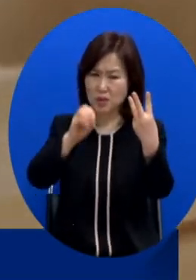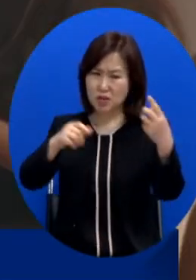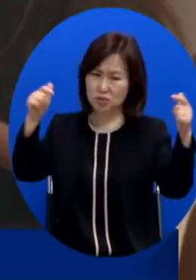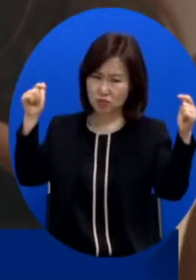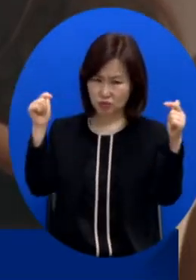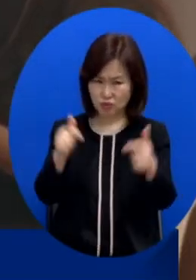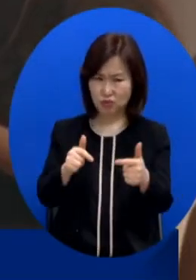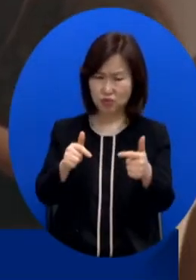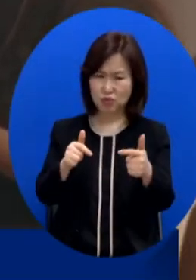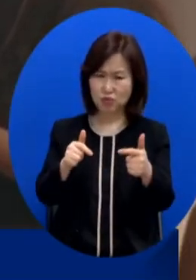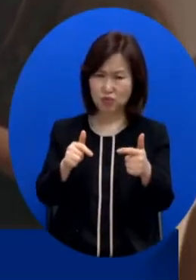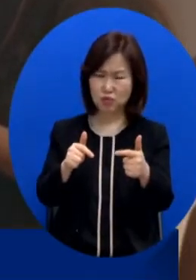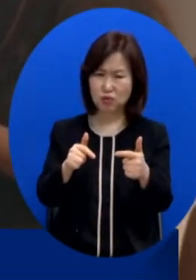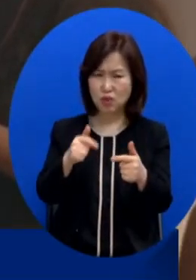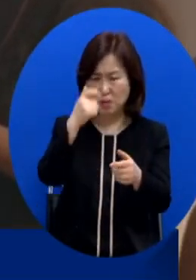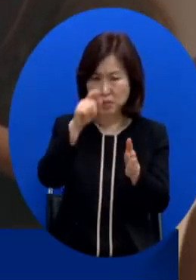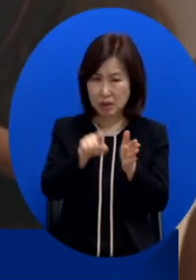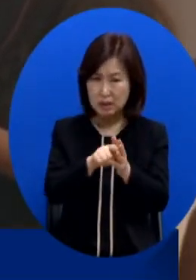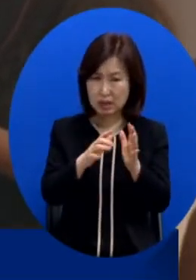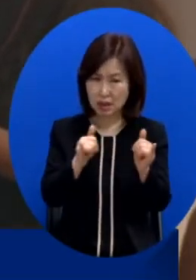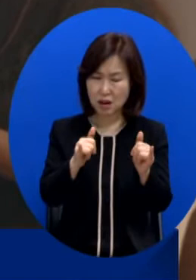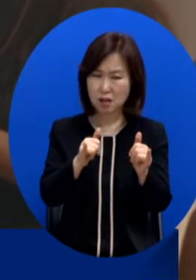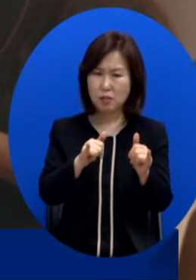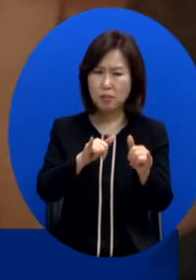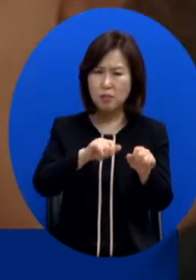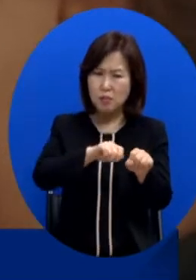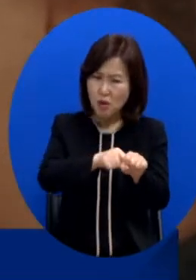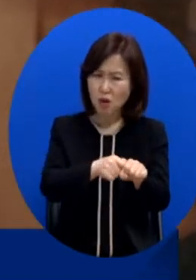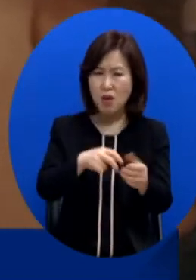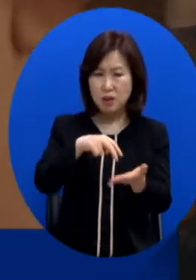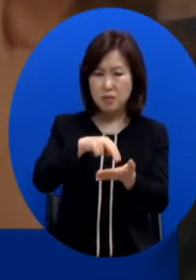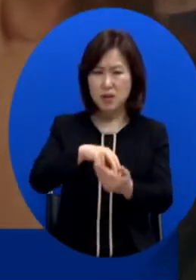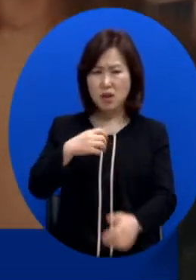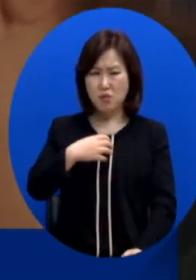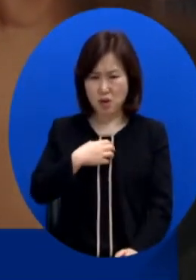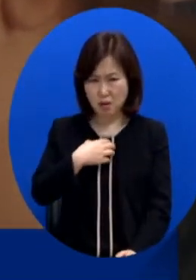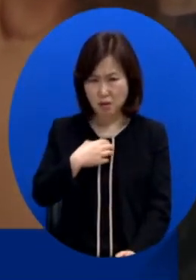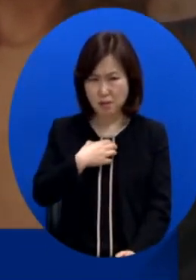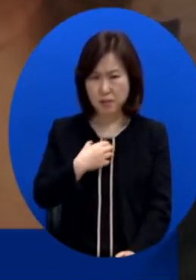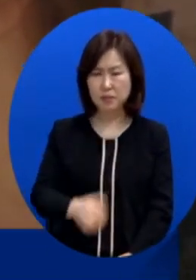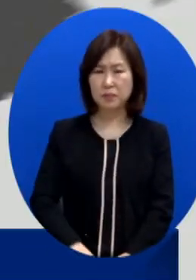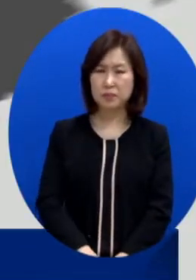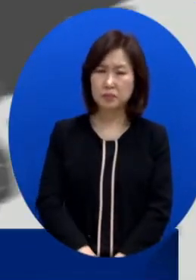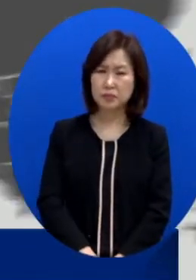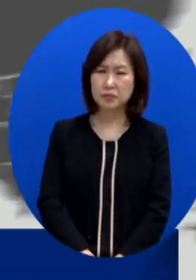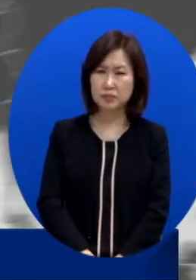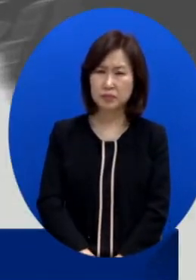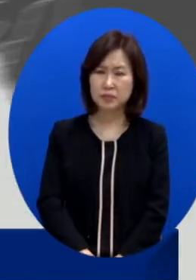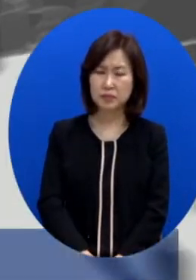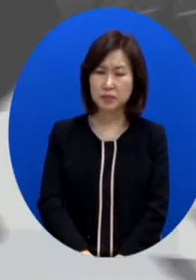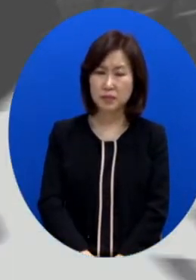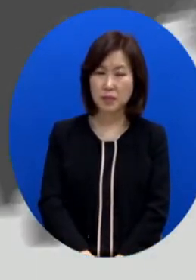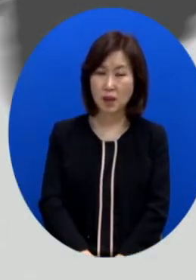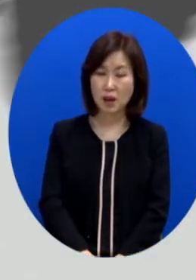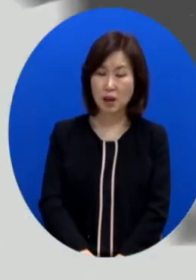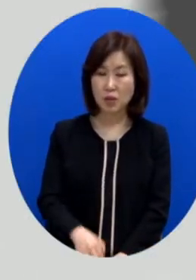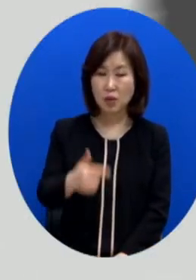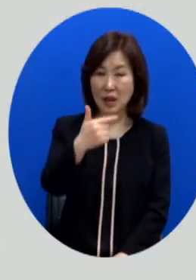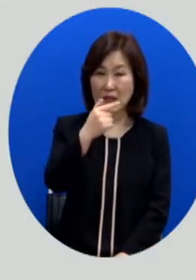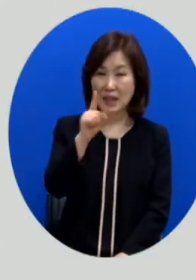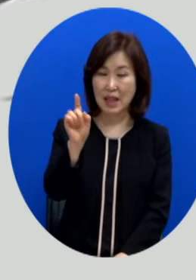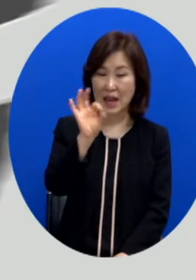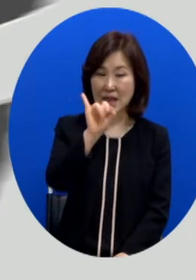So the number is dwindled by over 83%. And this is very, very dangerous. 또 나이지리아